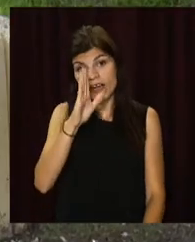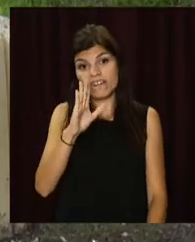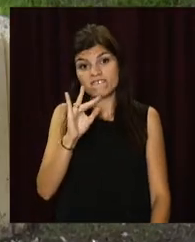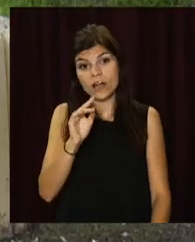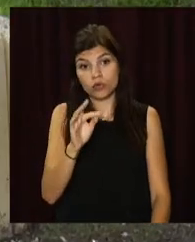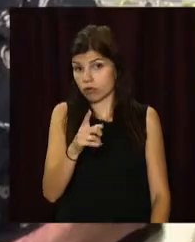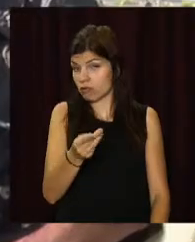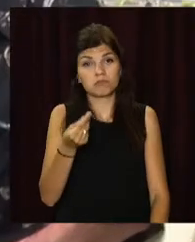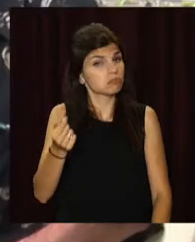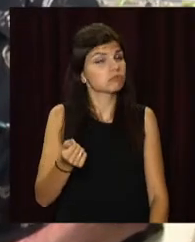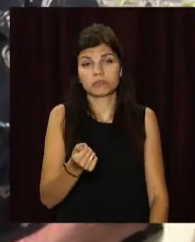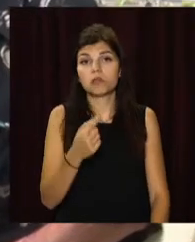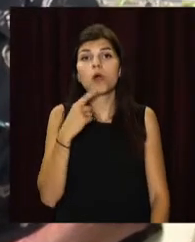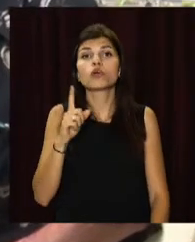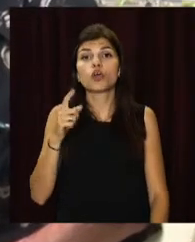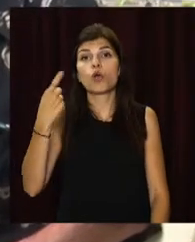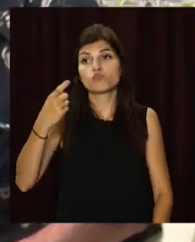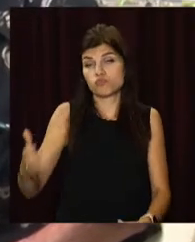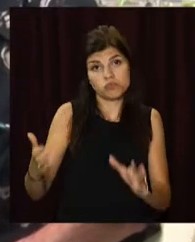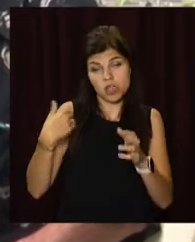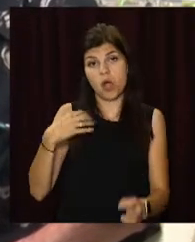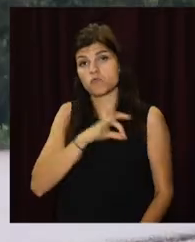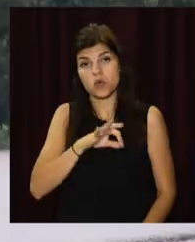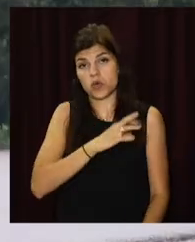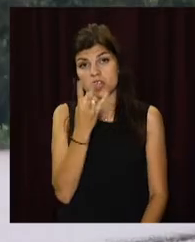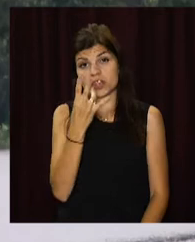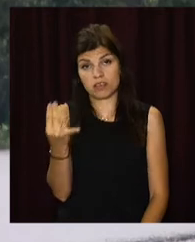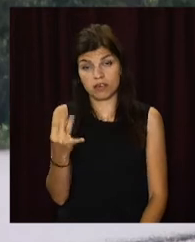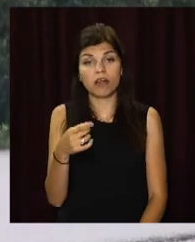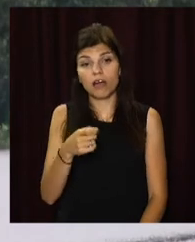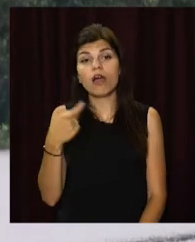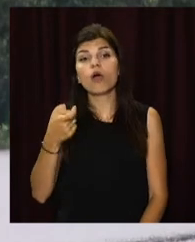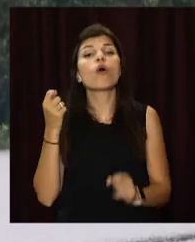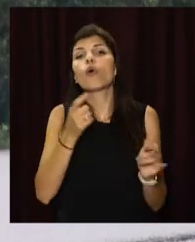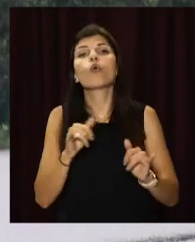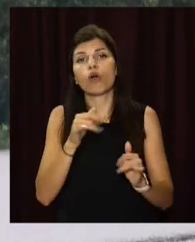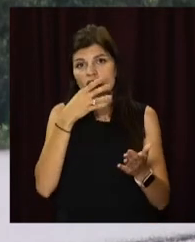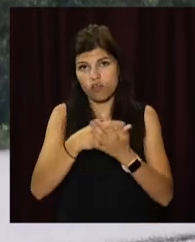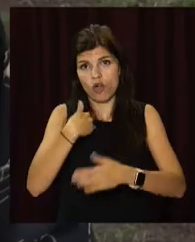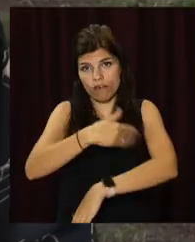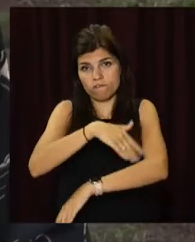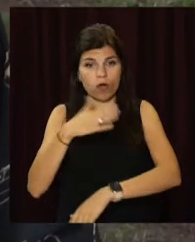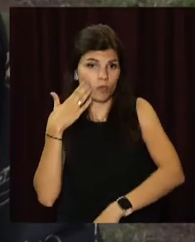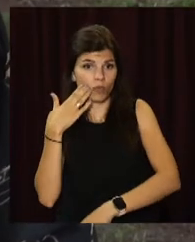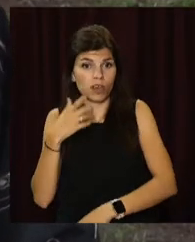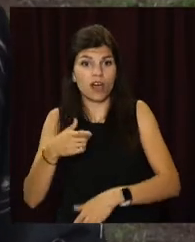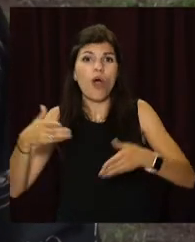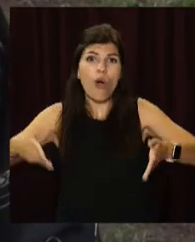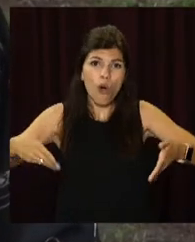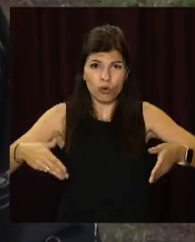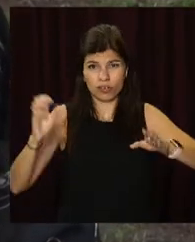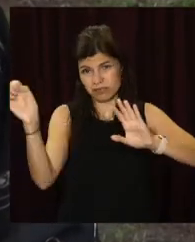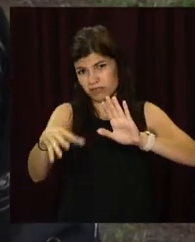не сплачує, бо, каже, сміттєбаками не користується. Пенсіонер утилізує непотріб у себе на подвір'ї. З огорода все